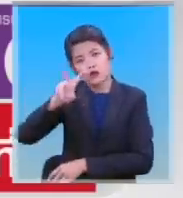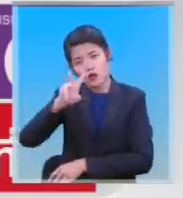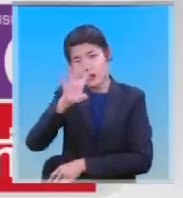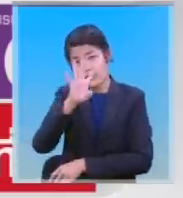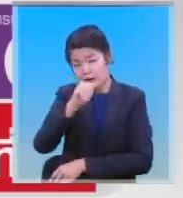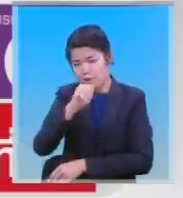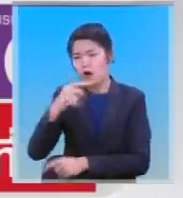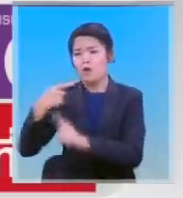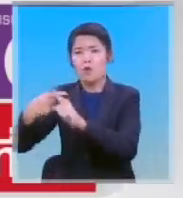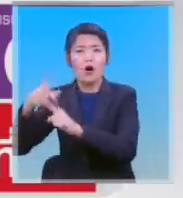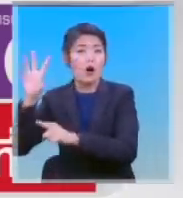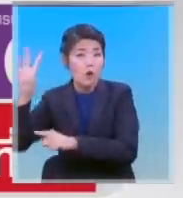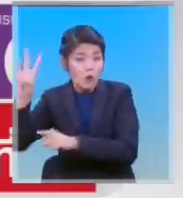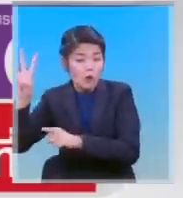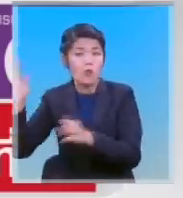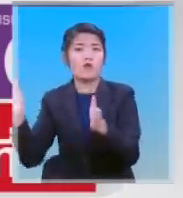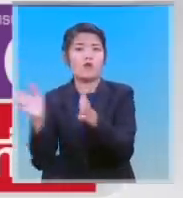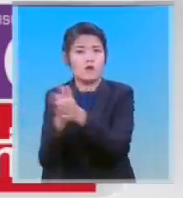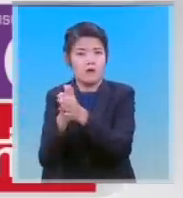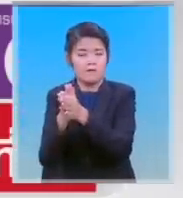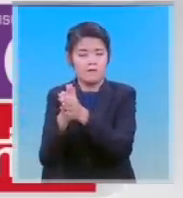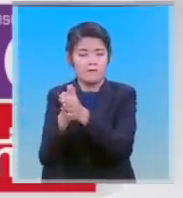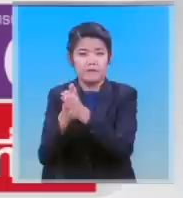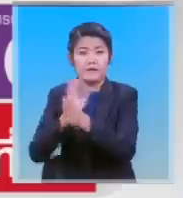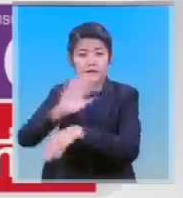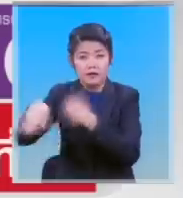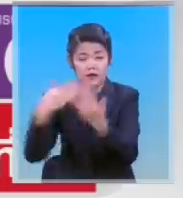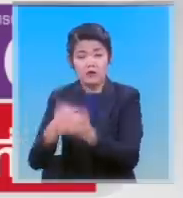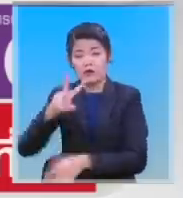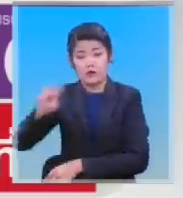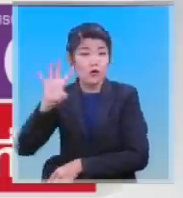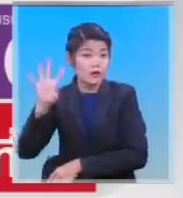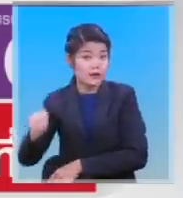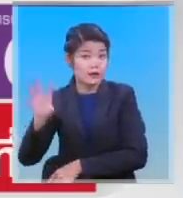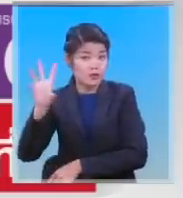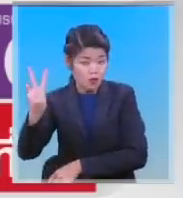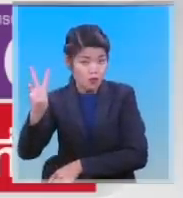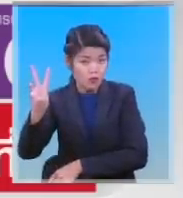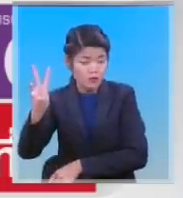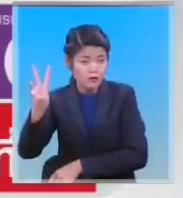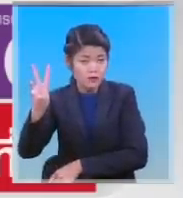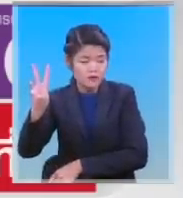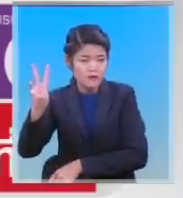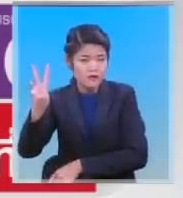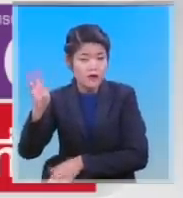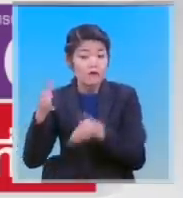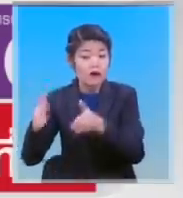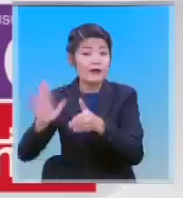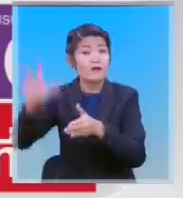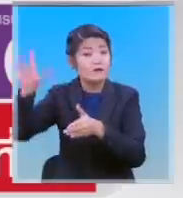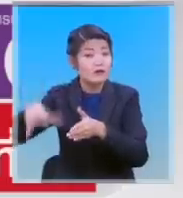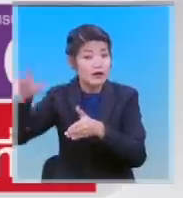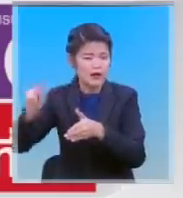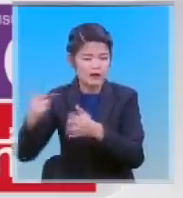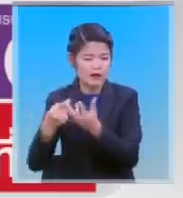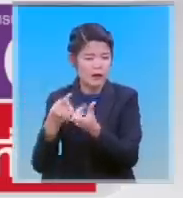6นะคะบวกอีก6ที่นั่งก็จะรวมแล้วเนี่ยก็เป็น246ที่นั่ง ใช่ค่ะ นะ คือตอน